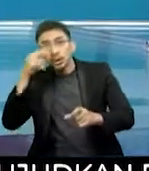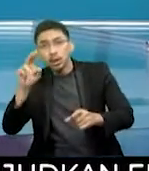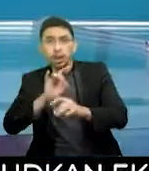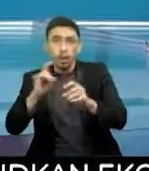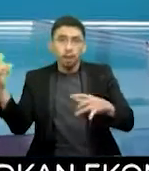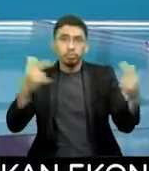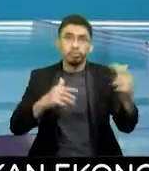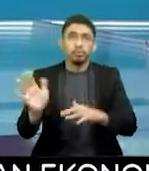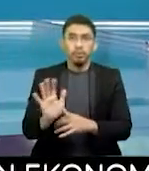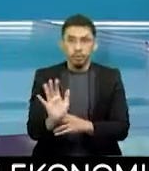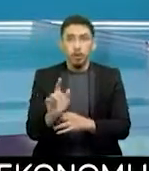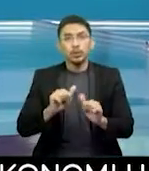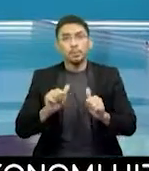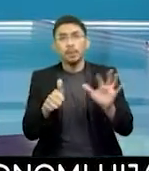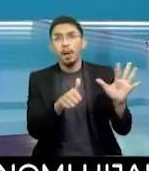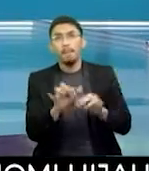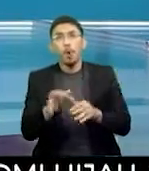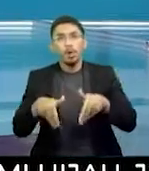60 hotel untuk lokasi karantina.